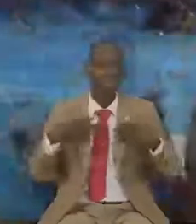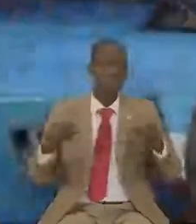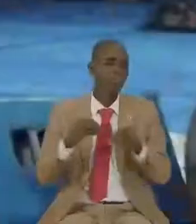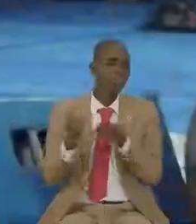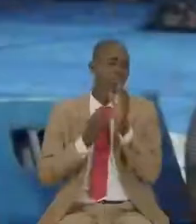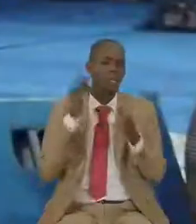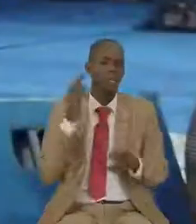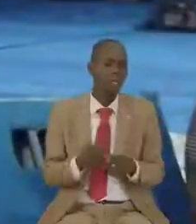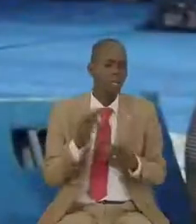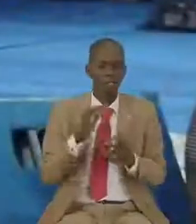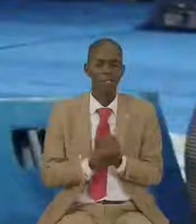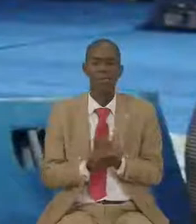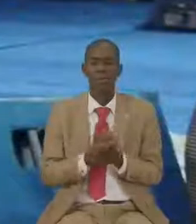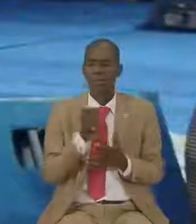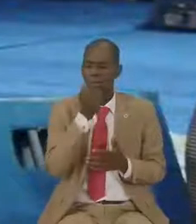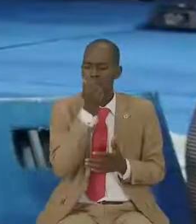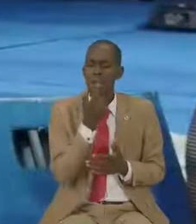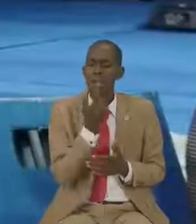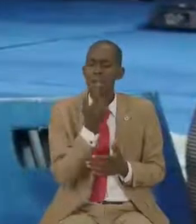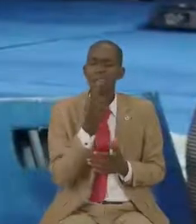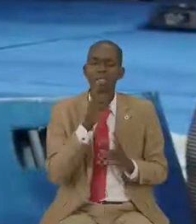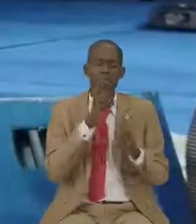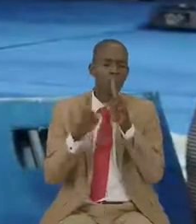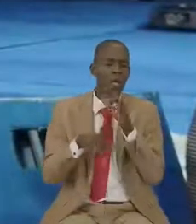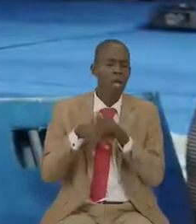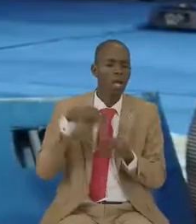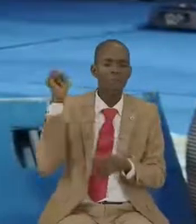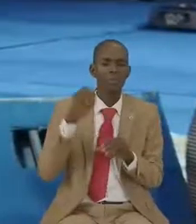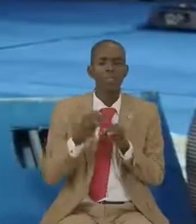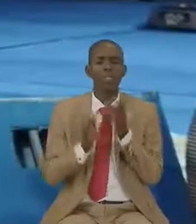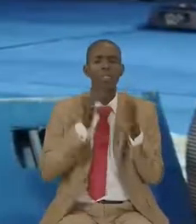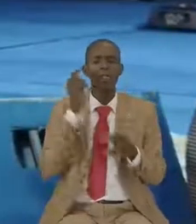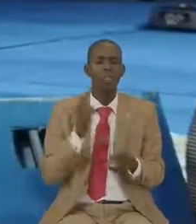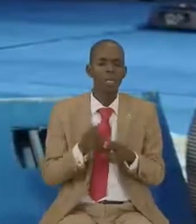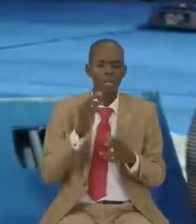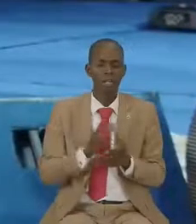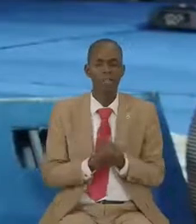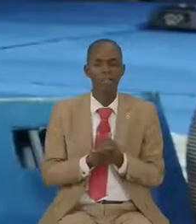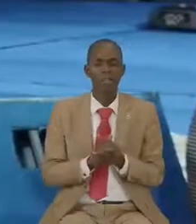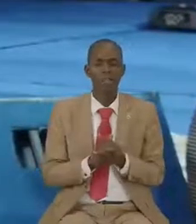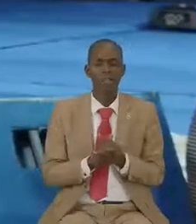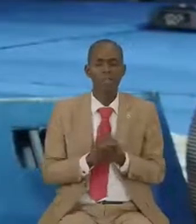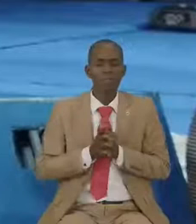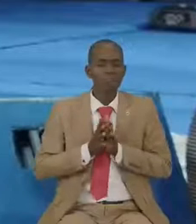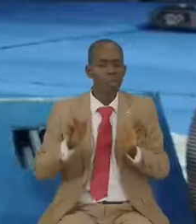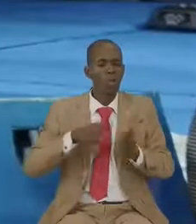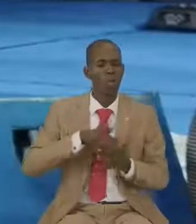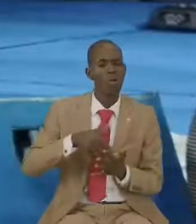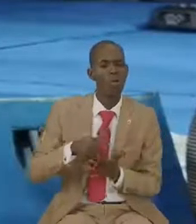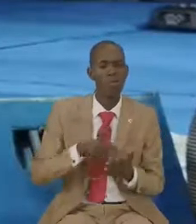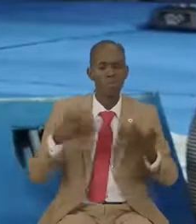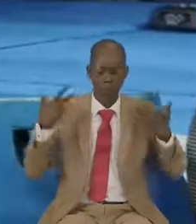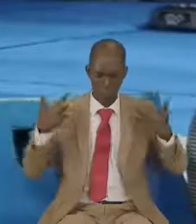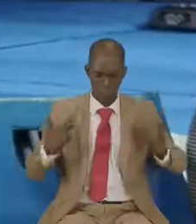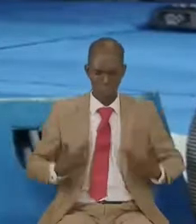Jésus-Christ. Les oreilles sourdes, sois guéri au nom de Jésus-Christ. Les langues muettes, parlez au nom de